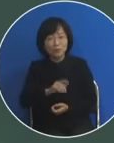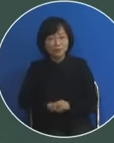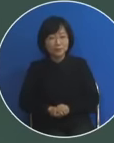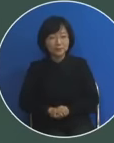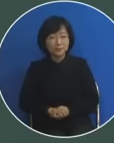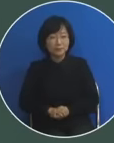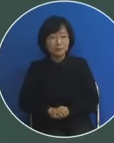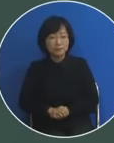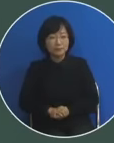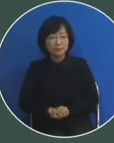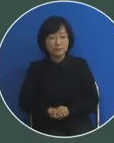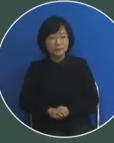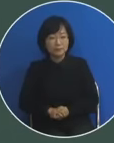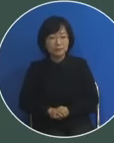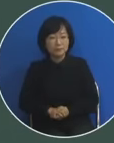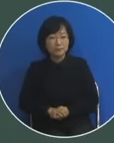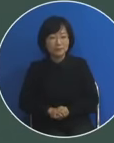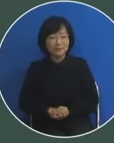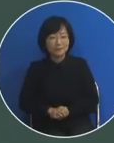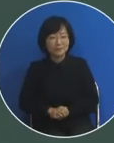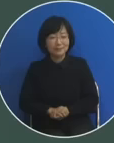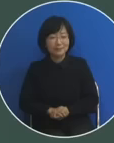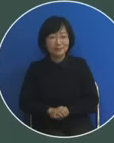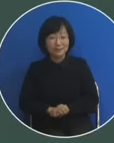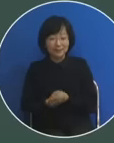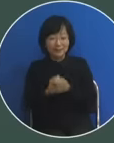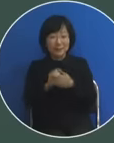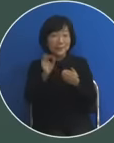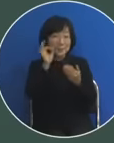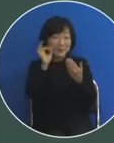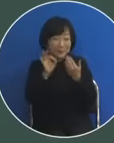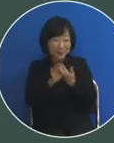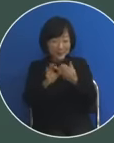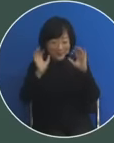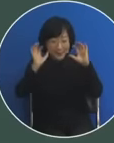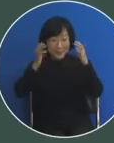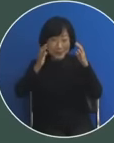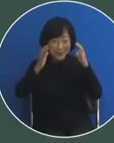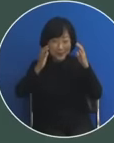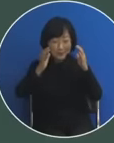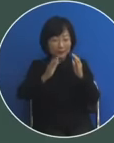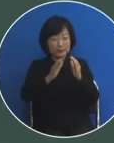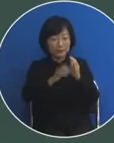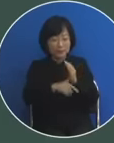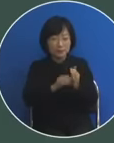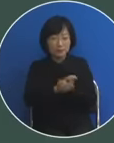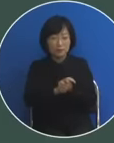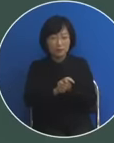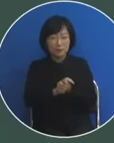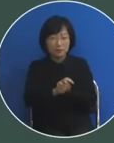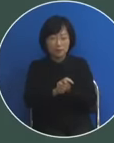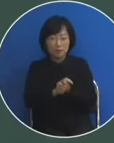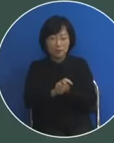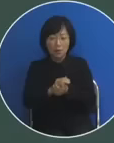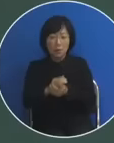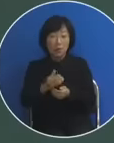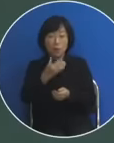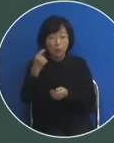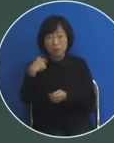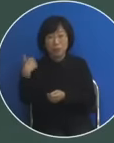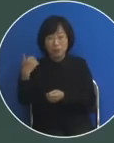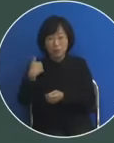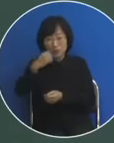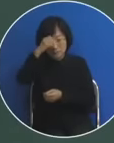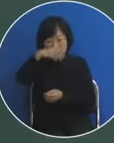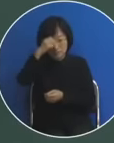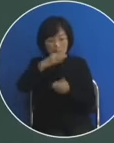안 들어간 애들 책을 많이 보면 쟤들이 머리가 어디로 가겠죠? And personally speaking, what I worry about is when I see children who don't really have the gospel set properly in them, but they read a lot of